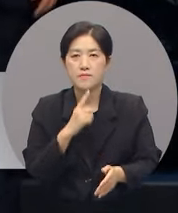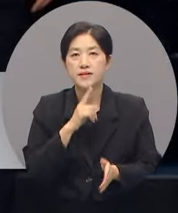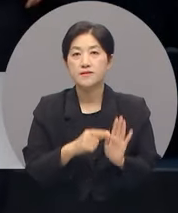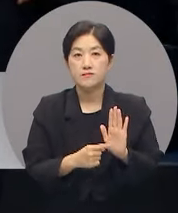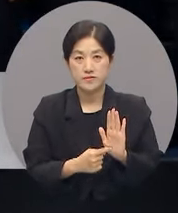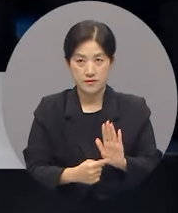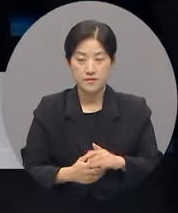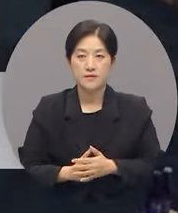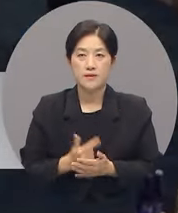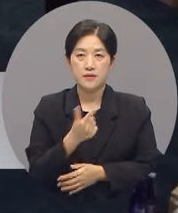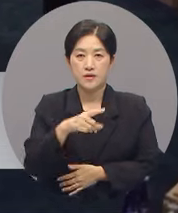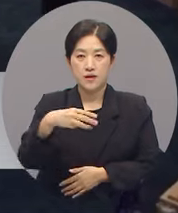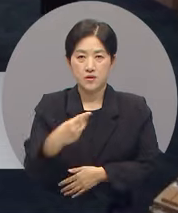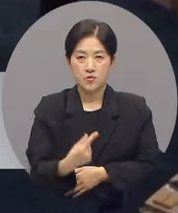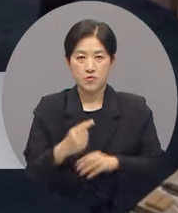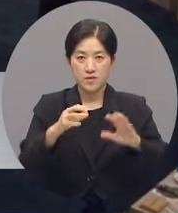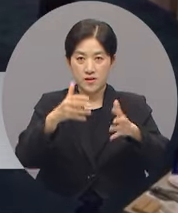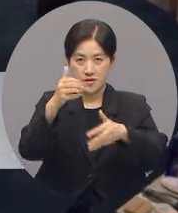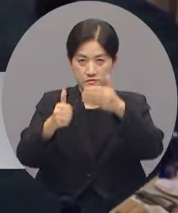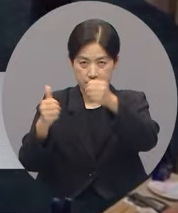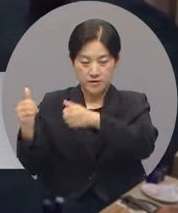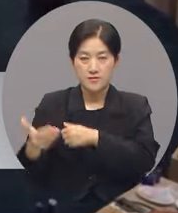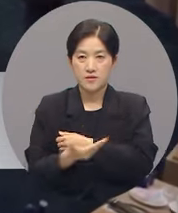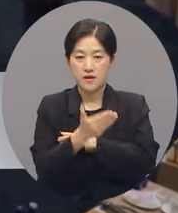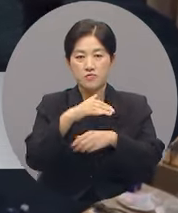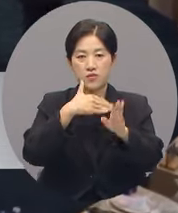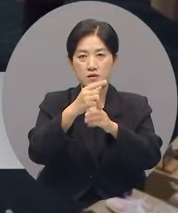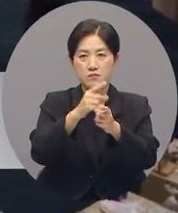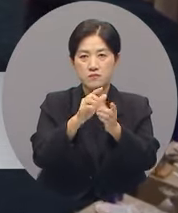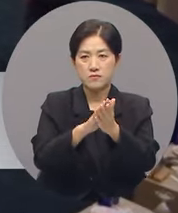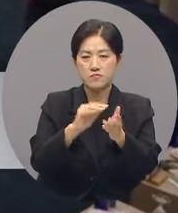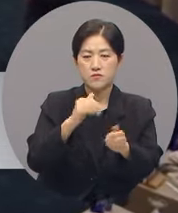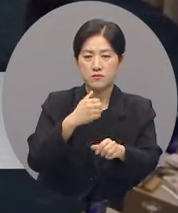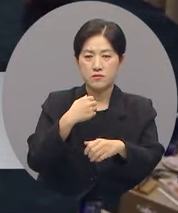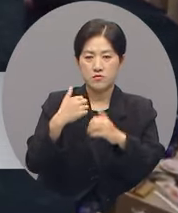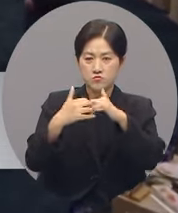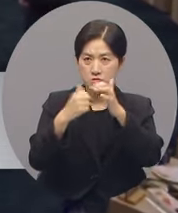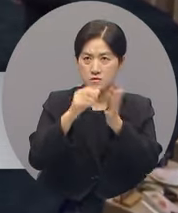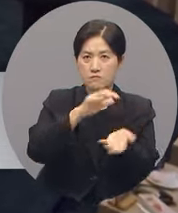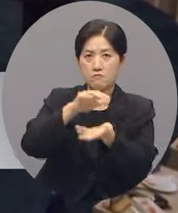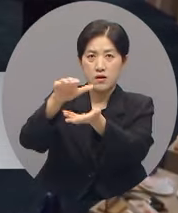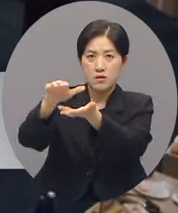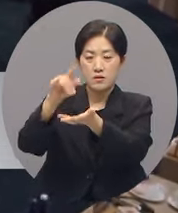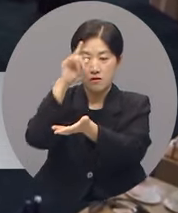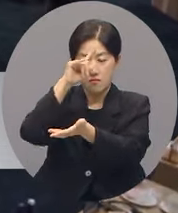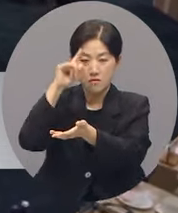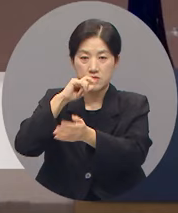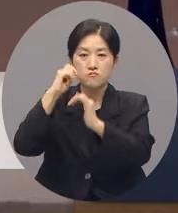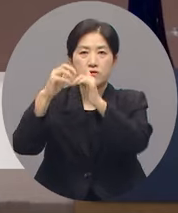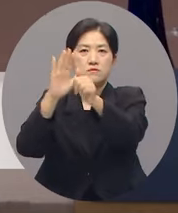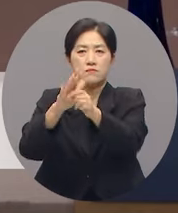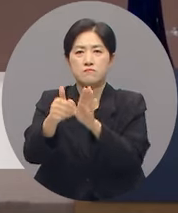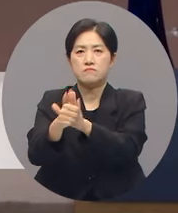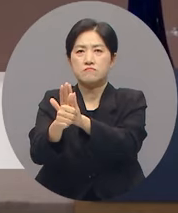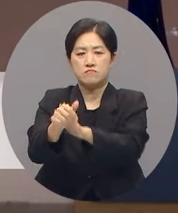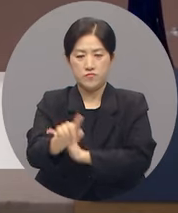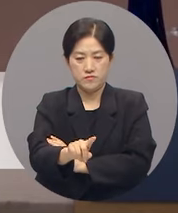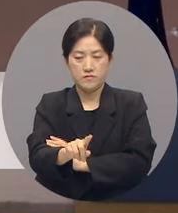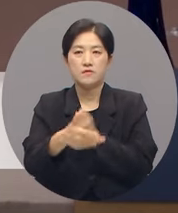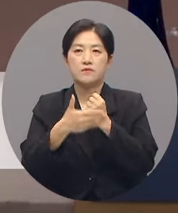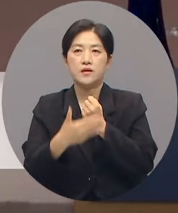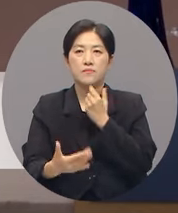밝혔습니다 나토 정상들은 또 북한이 직접적인 군사지원을 통해 러시아의 우크라이나 침략을 지원